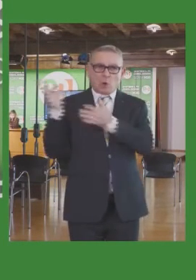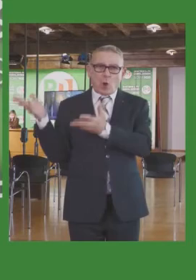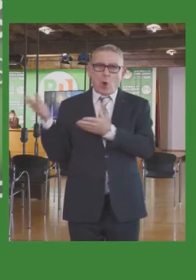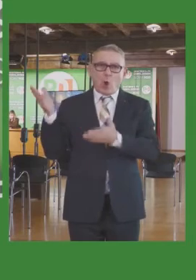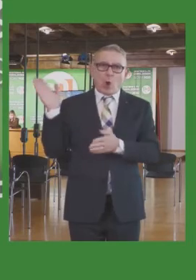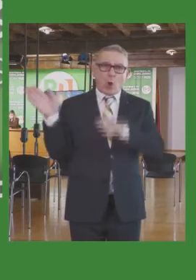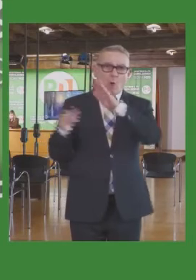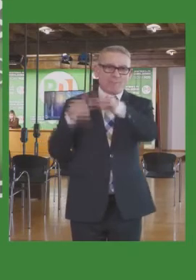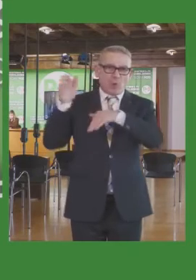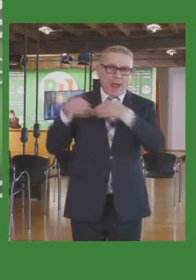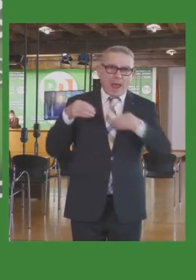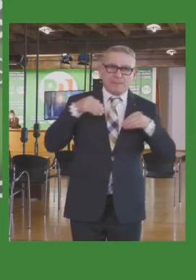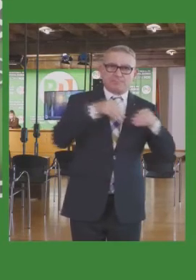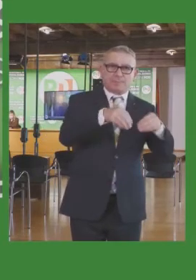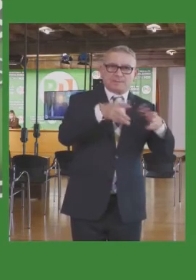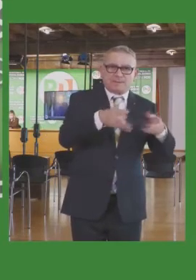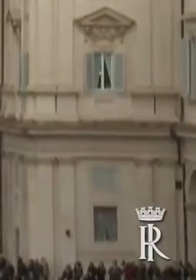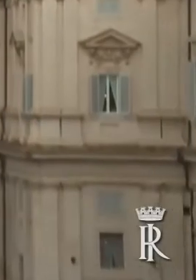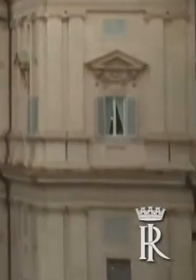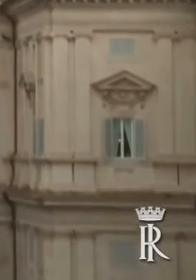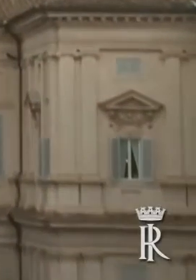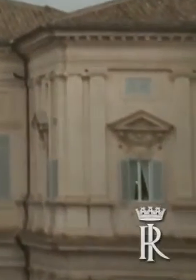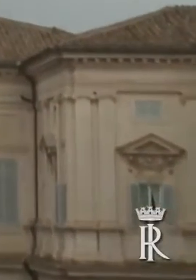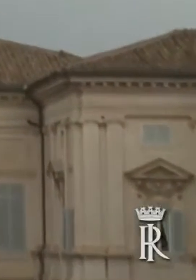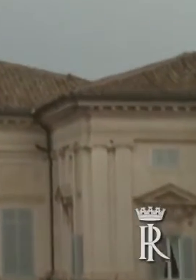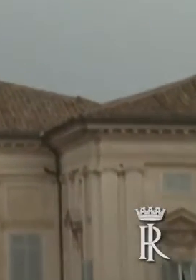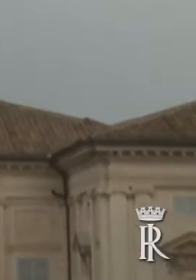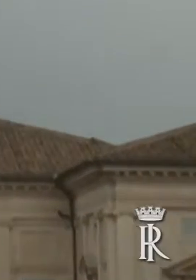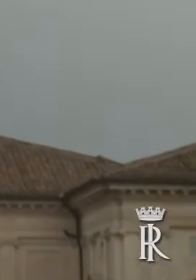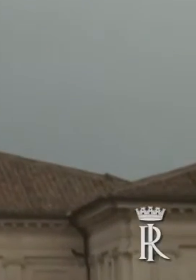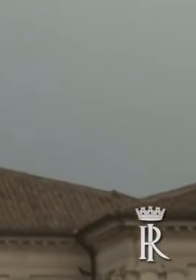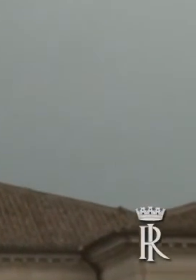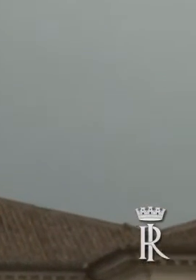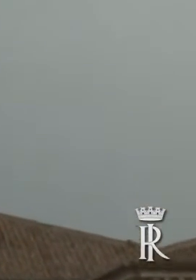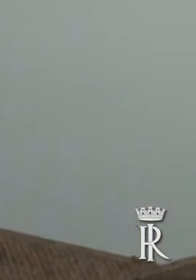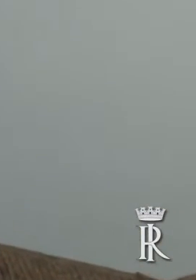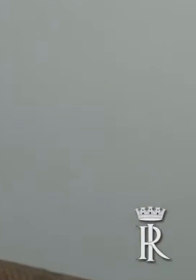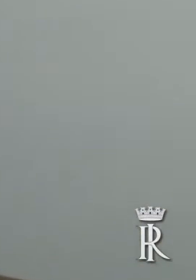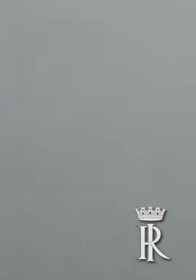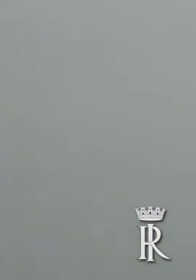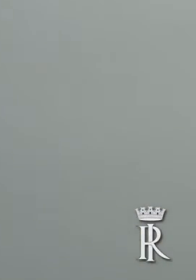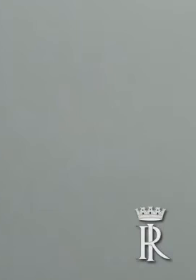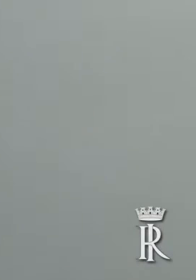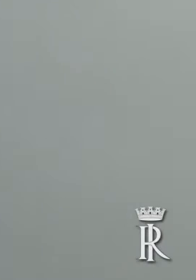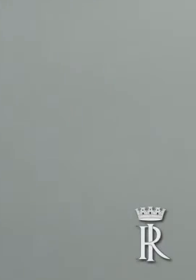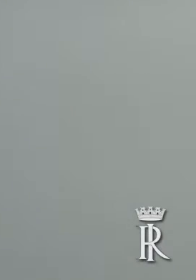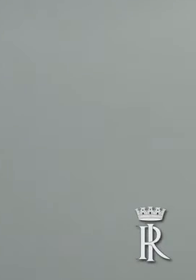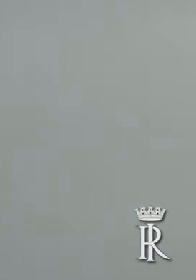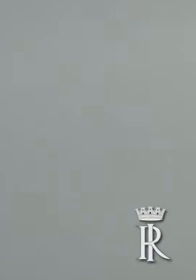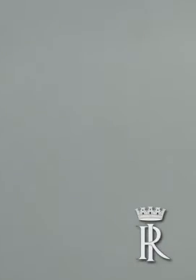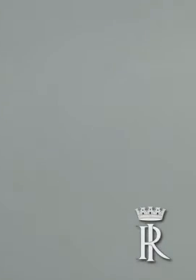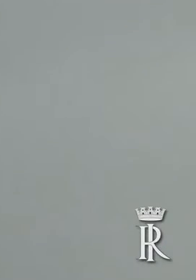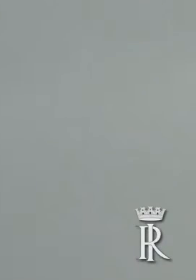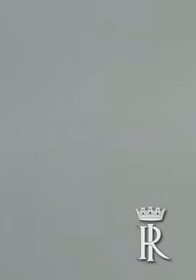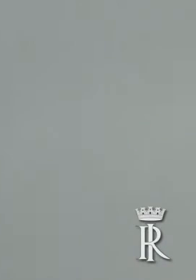entusiasmo, completando le riforme per la buona politica. Tra gli obiettivi anche quello di aggiustare la legge elettorale. Scelte queste che devono avere la